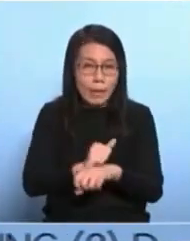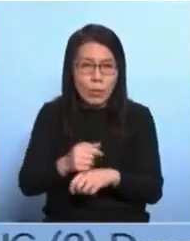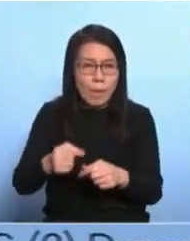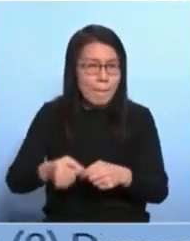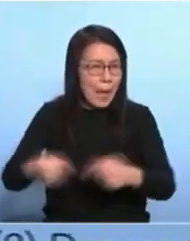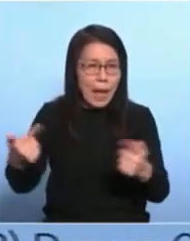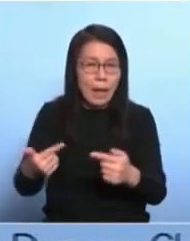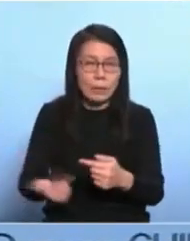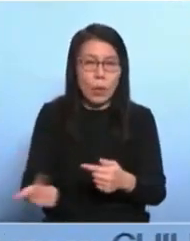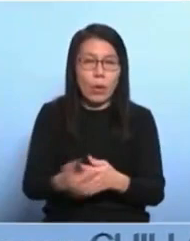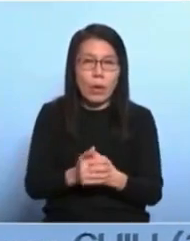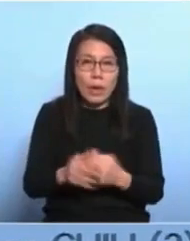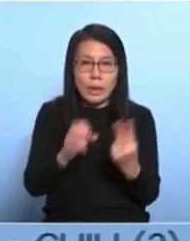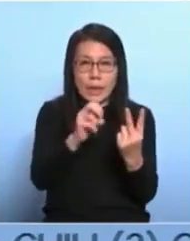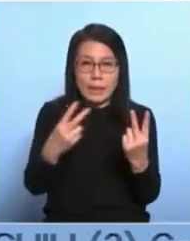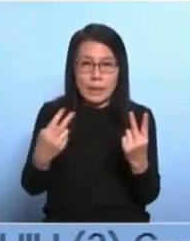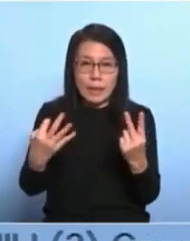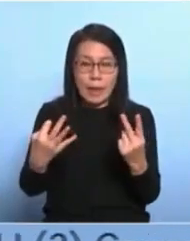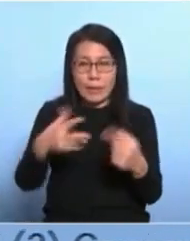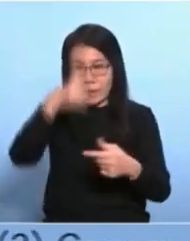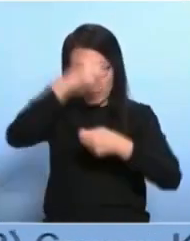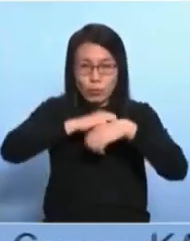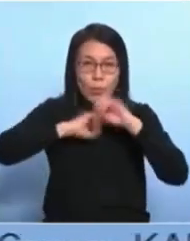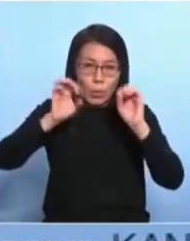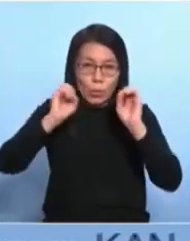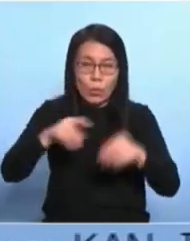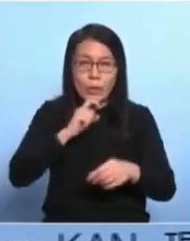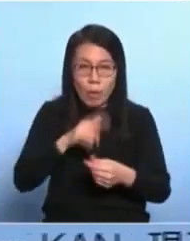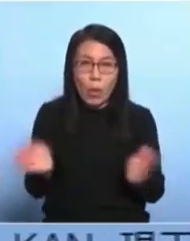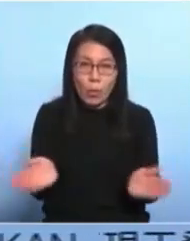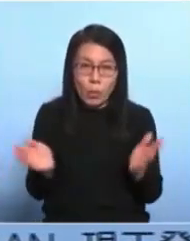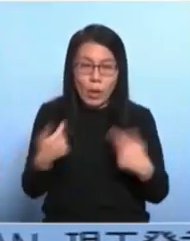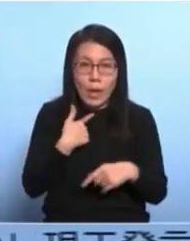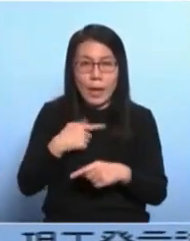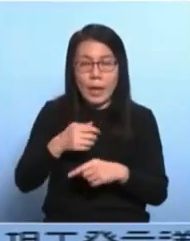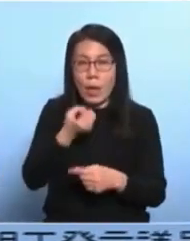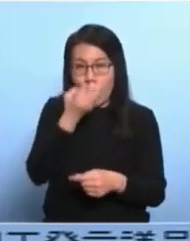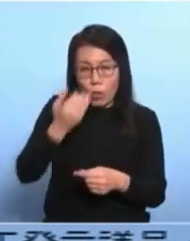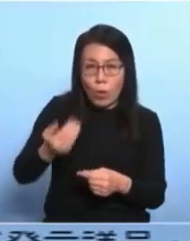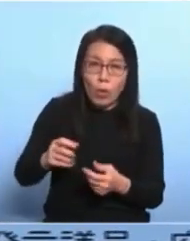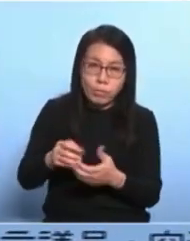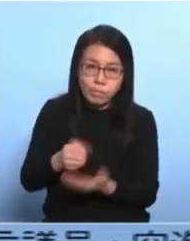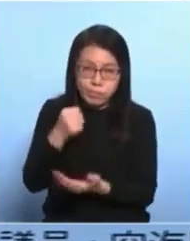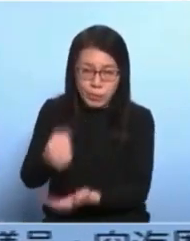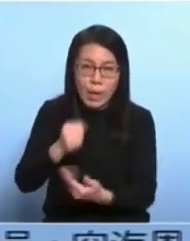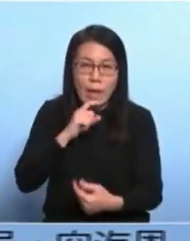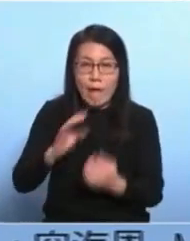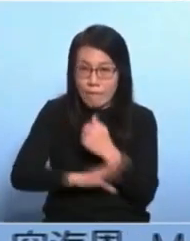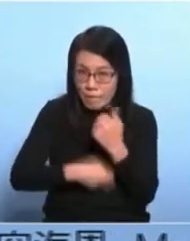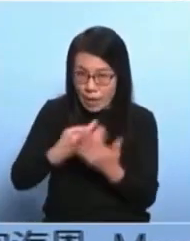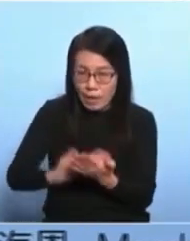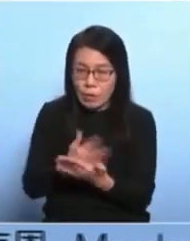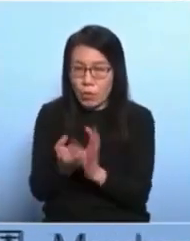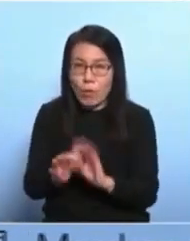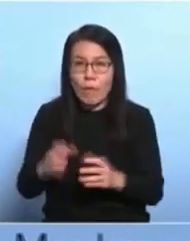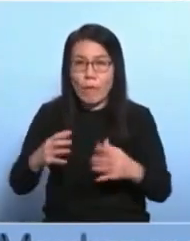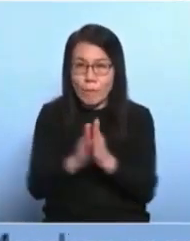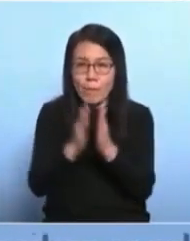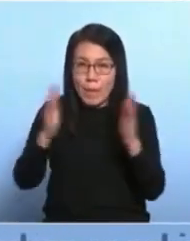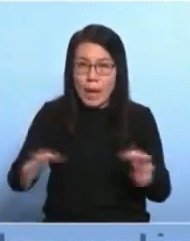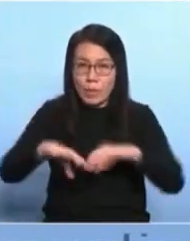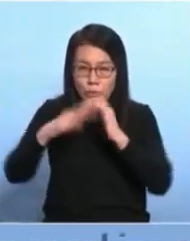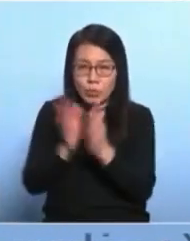增加。例如2023年施政報告裏面亦都有推動港資港法和港資港仲裁的範圍亦都是去到